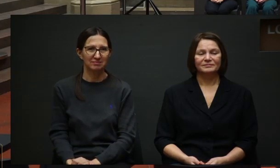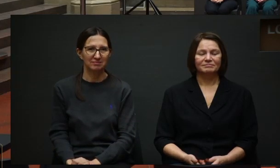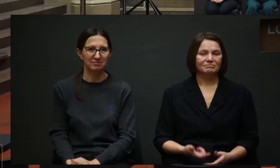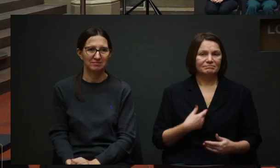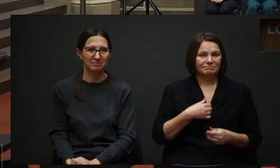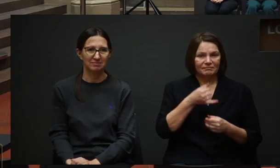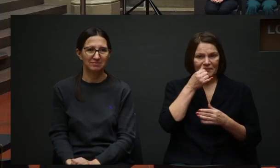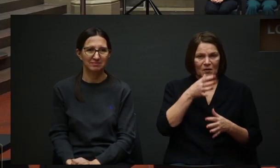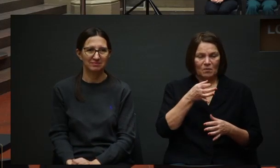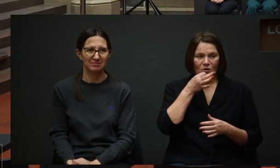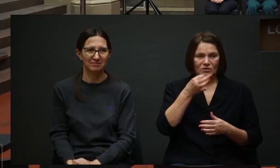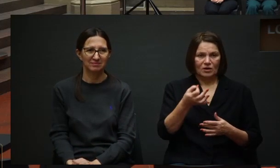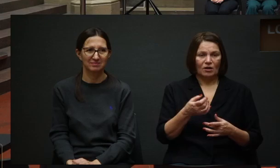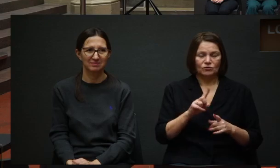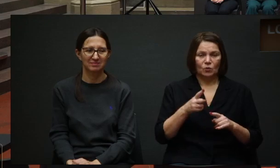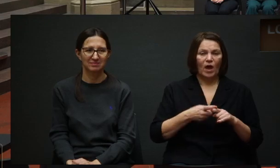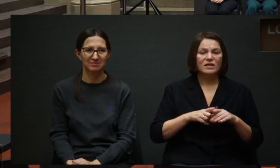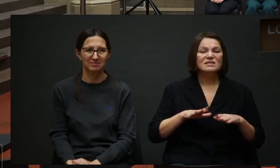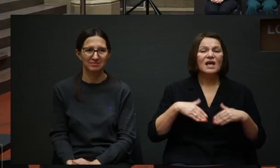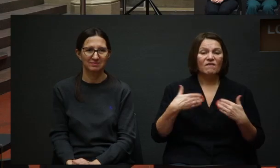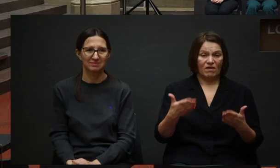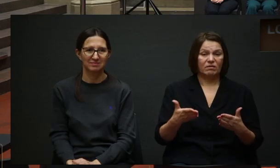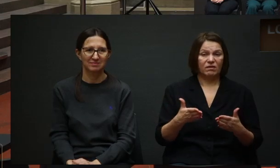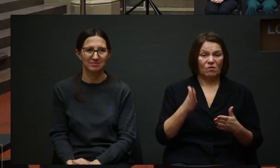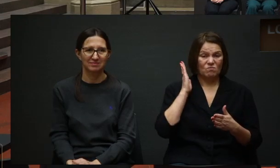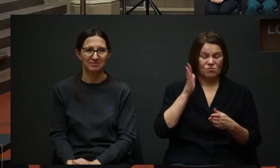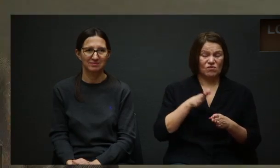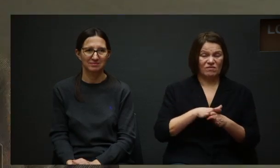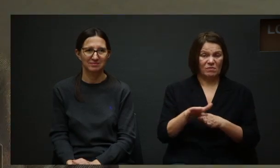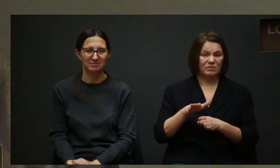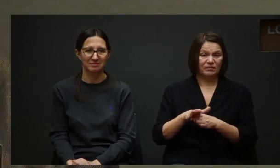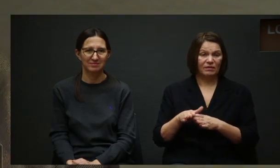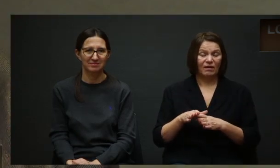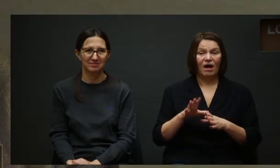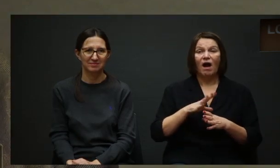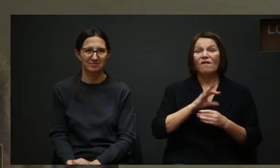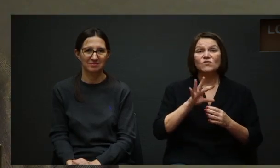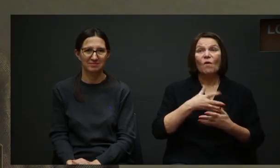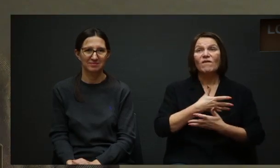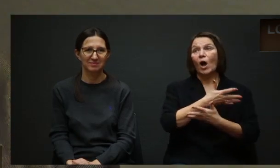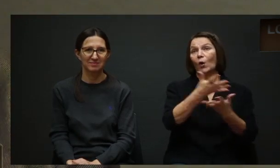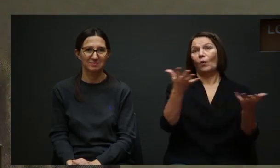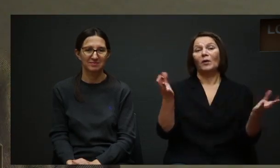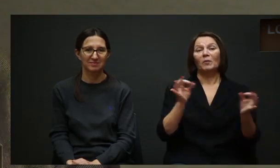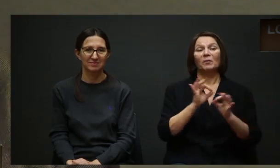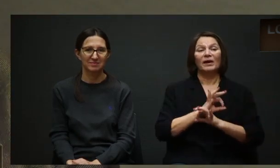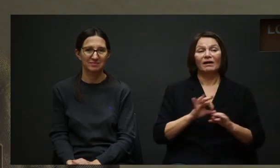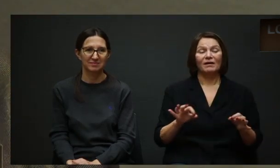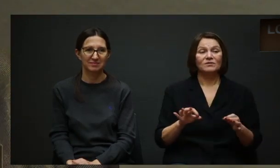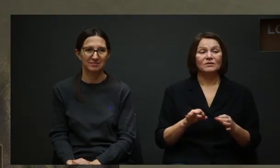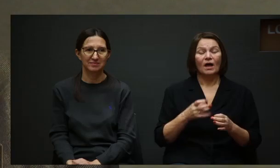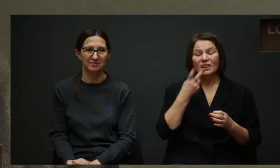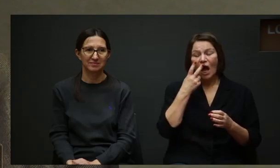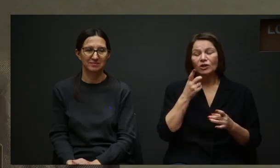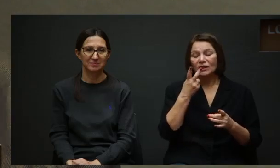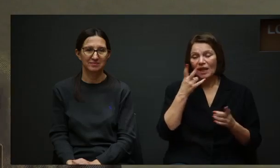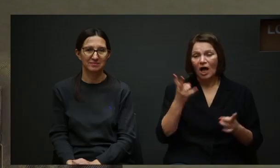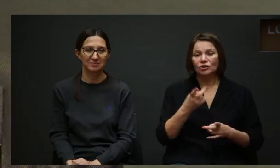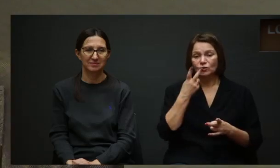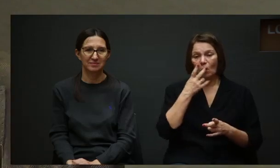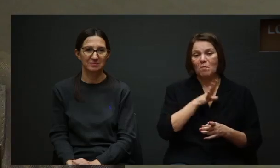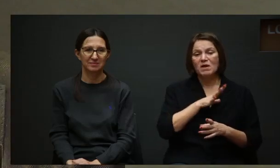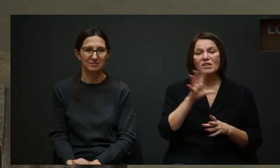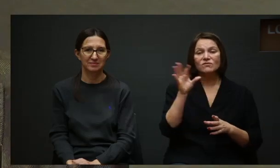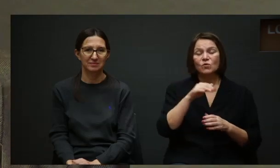Не могу сказать, что этот совет вообще работает, но когда все вокруг прекрасно, надо просто, чтобы все было вокруг прекрасно. Тогда человек